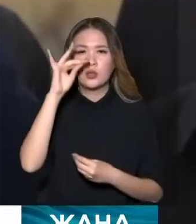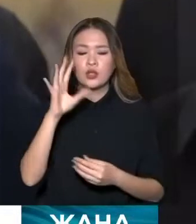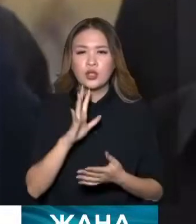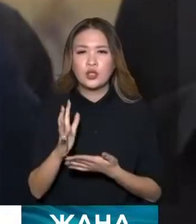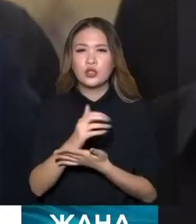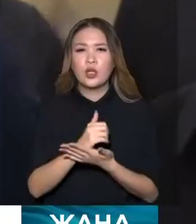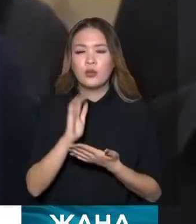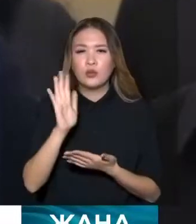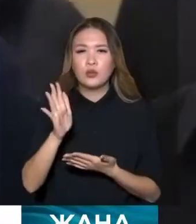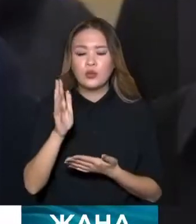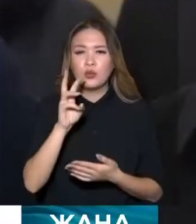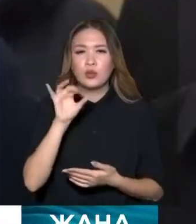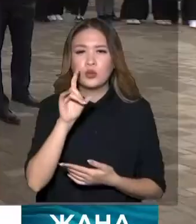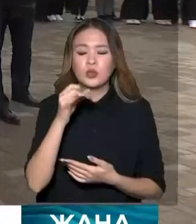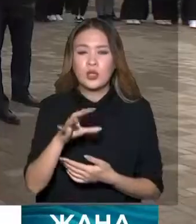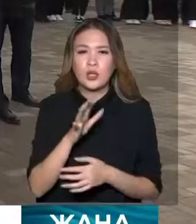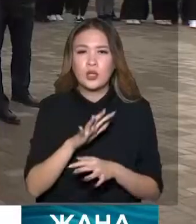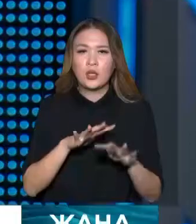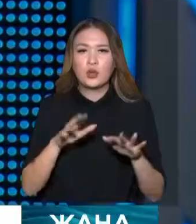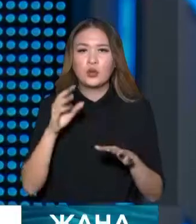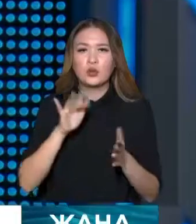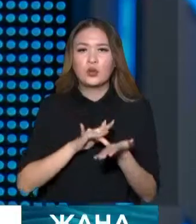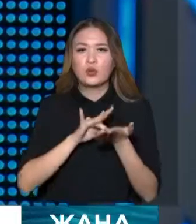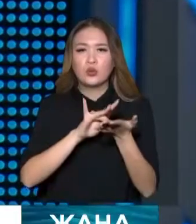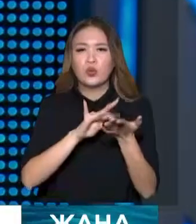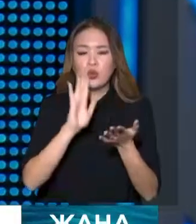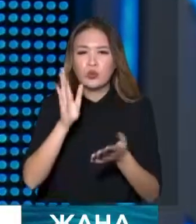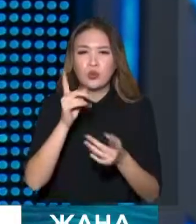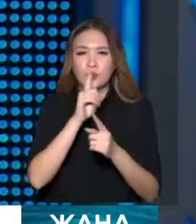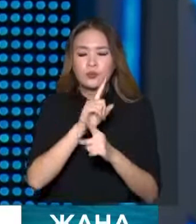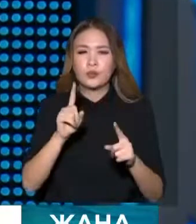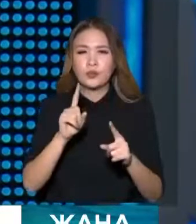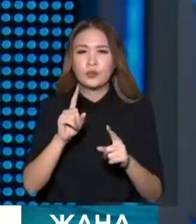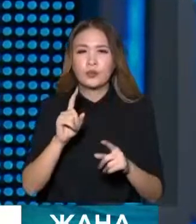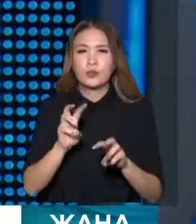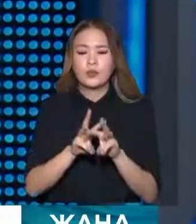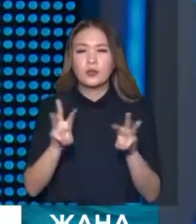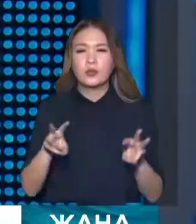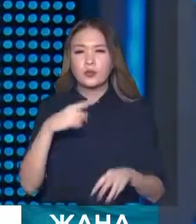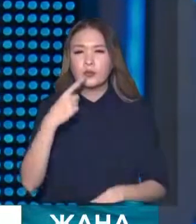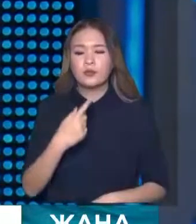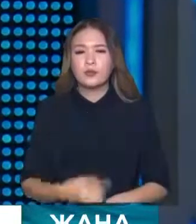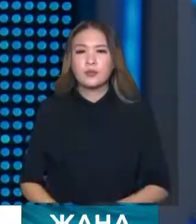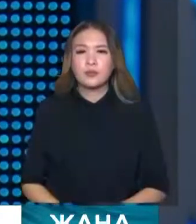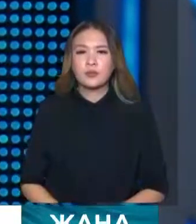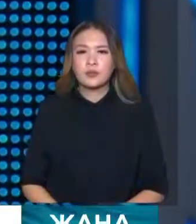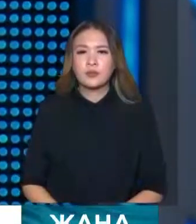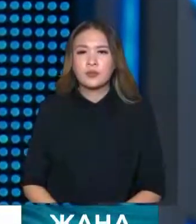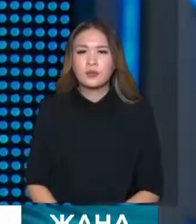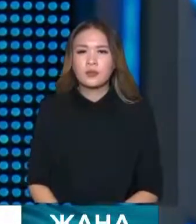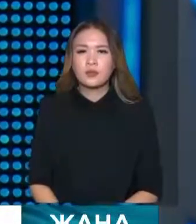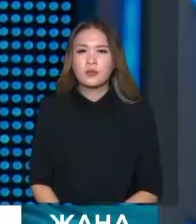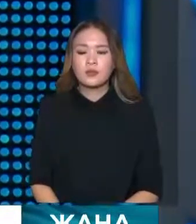жиналады. Аспанасты музейі елорданың туристік брендіне айналады, деді мәдениет министрі.